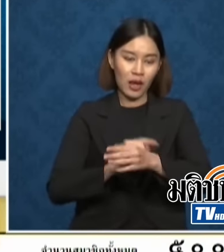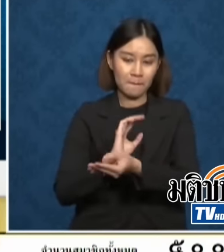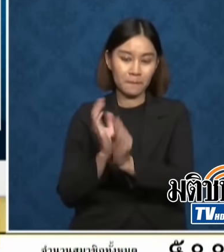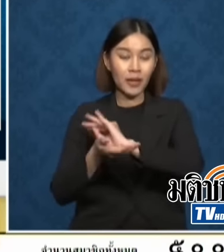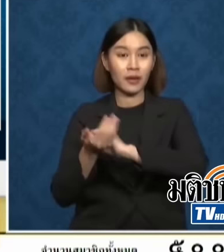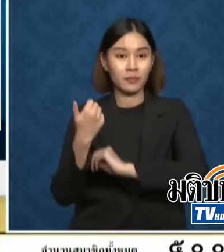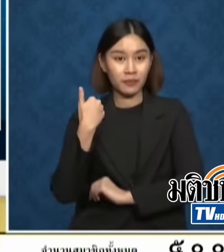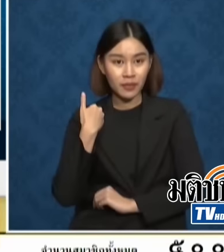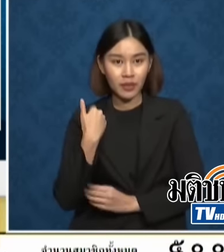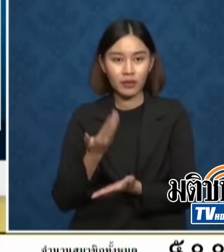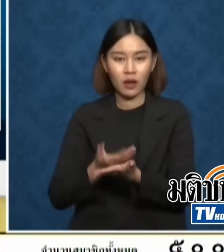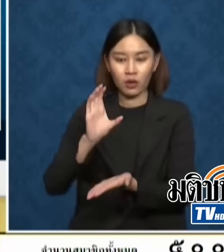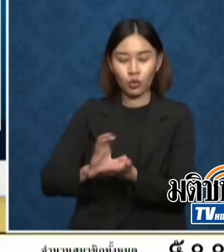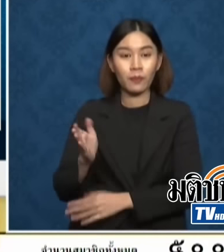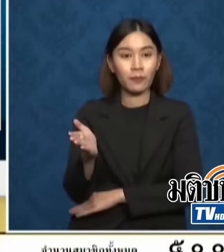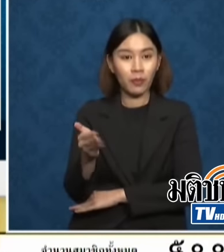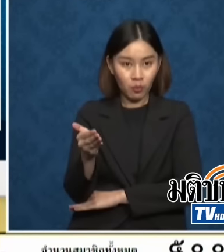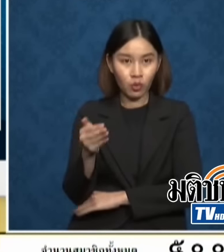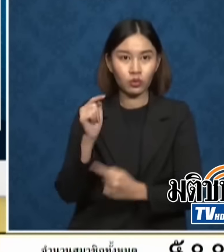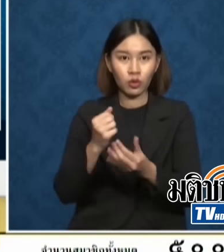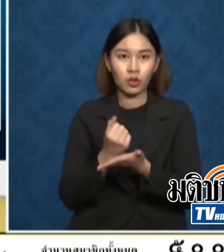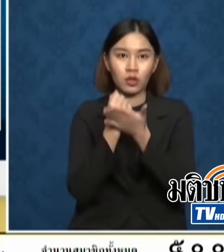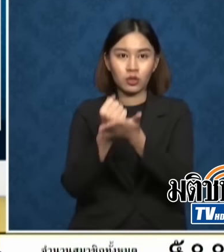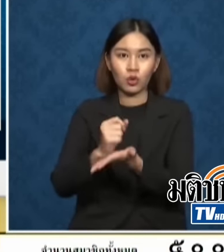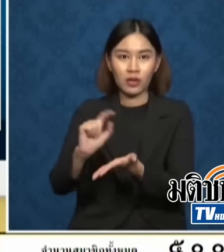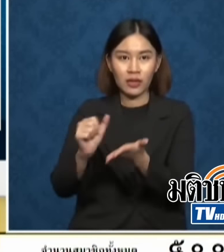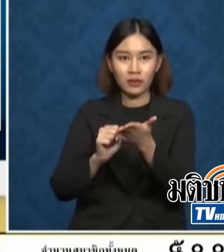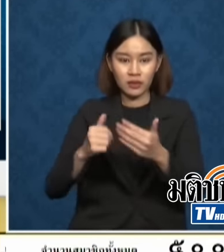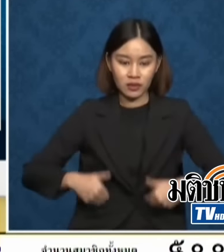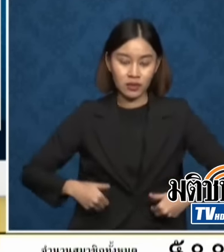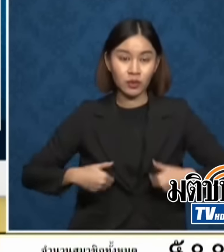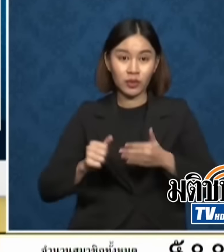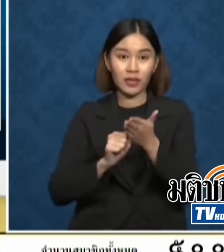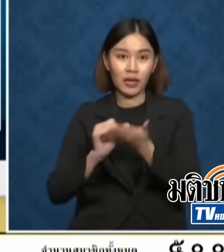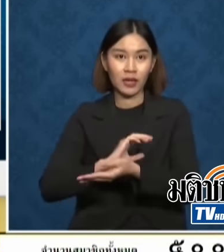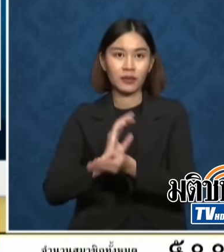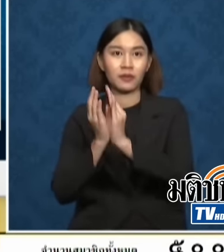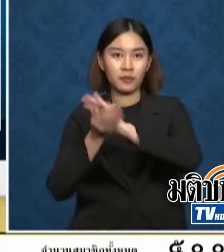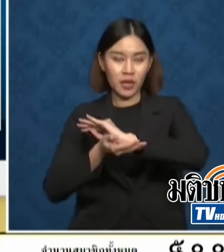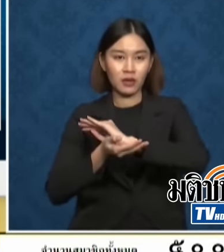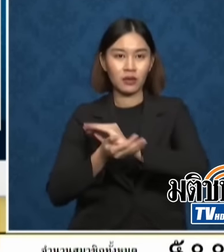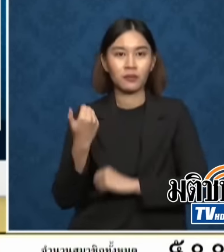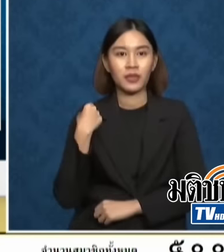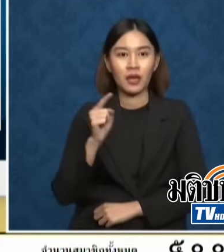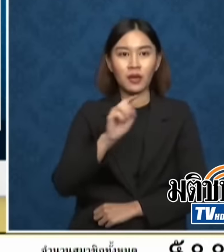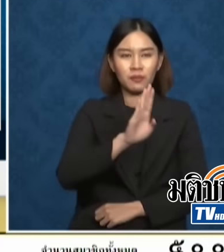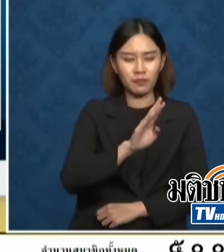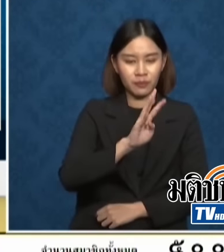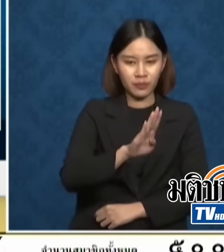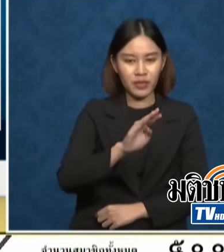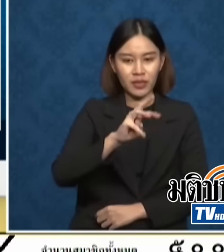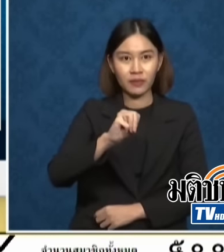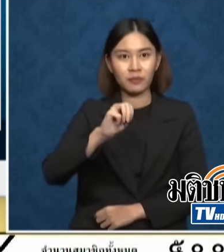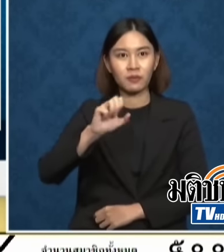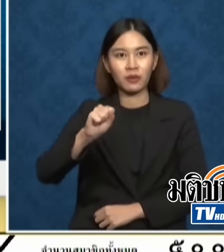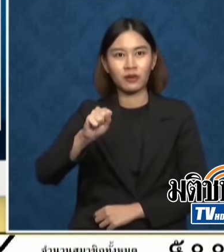ให้มีกองทุนประมงที่ทำให้เขาสามารถที่จะปรับตัวได้ไม่ว่าจะเป็นเรื่อง VMS ไม่ว่าจะเป็นเรื่องปีโป้